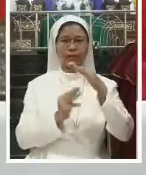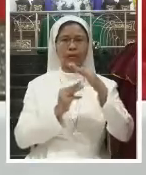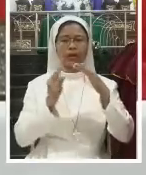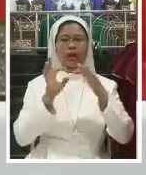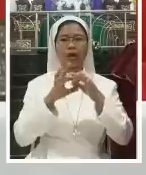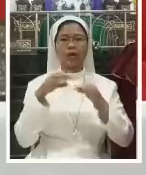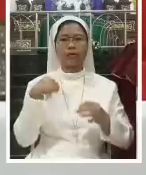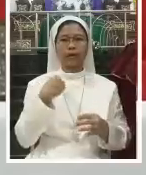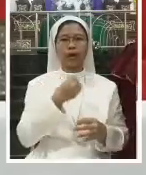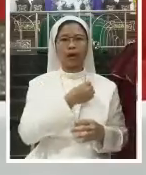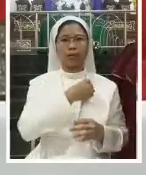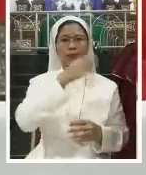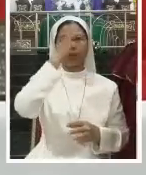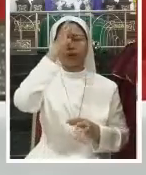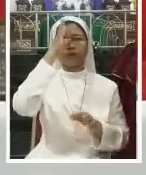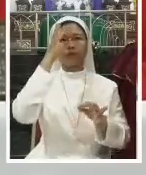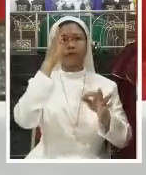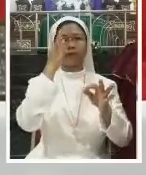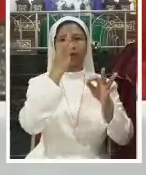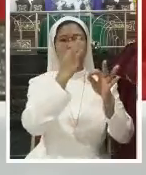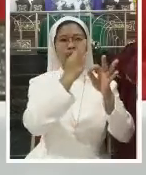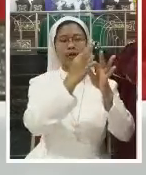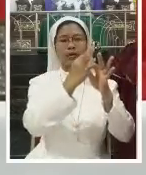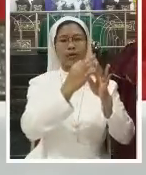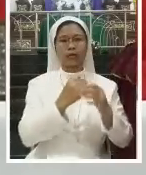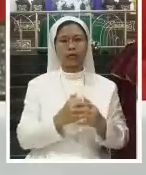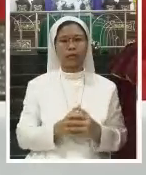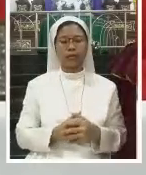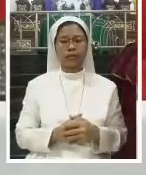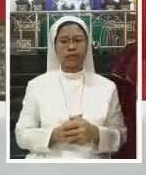Misteryo kan pagtubo.